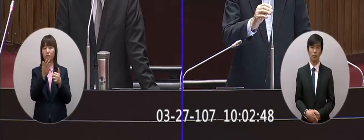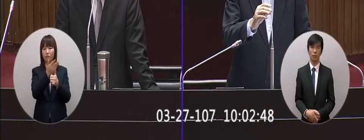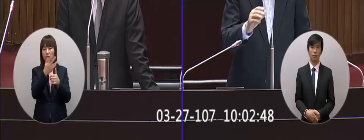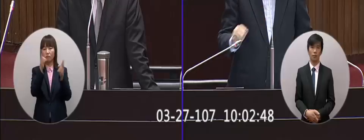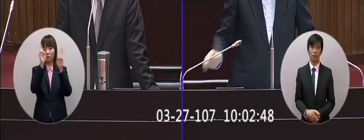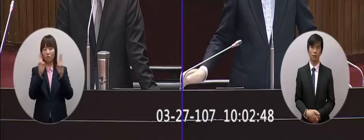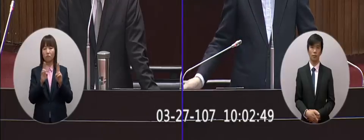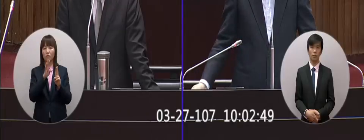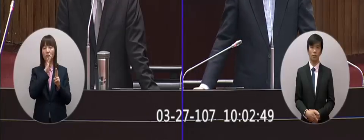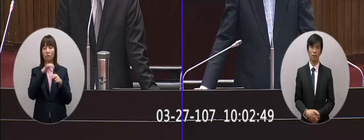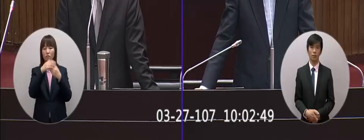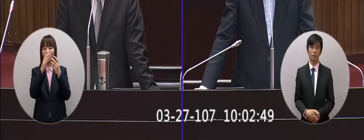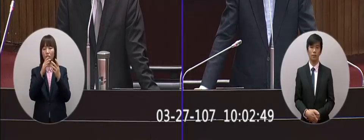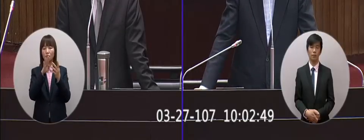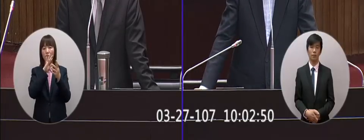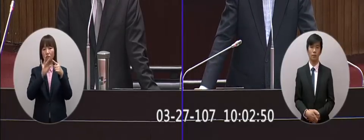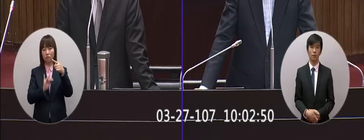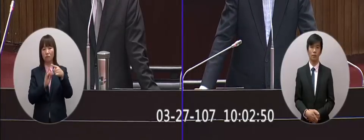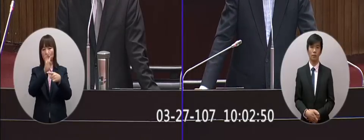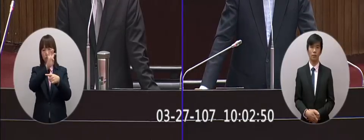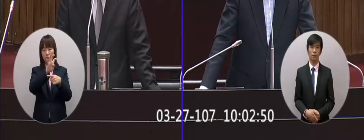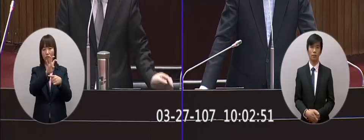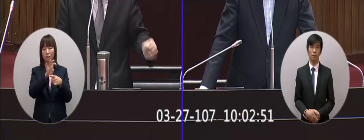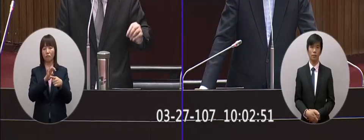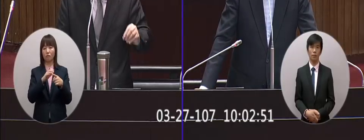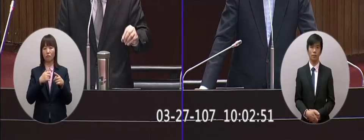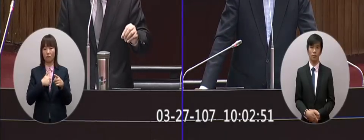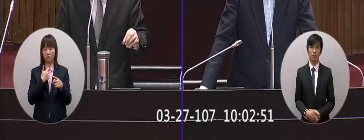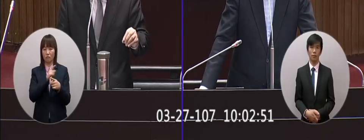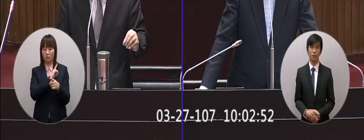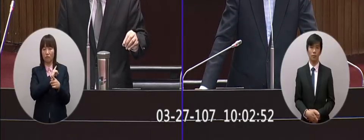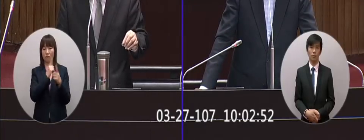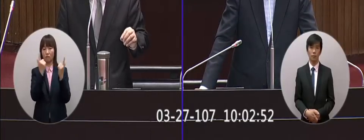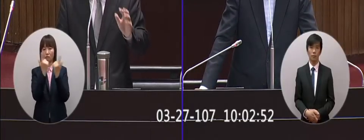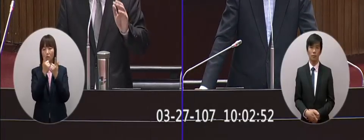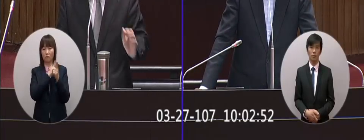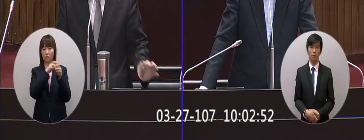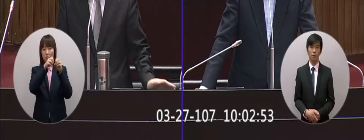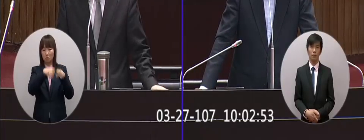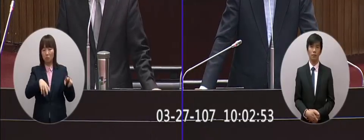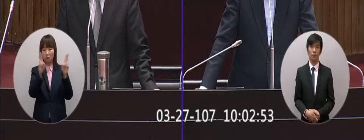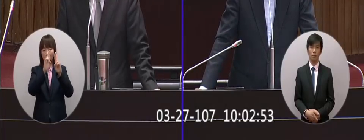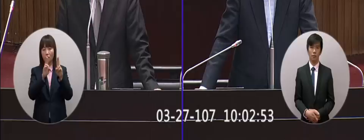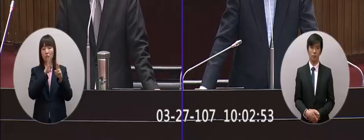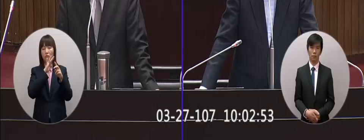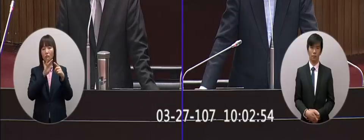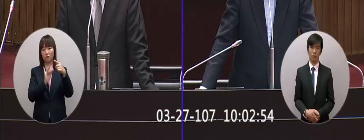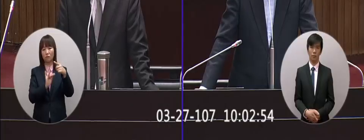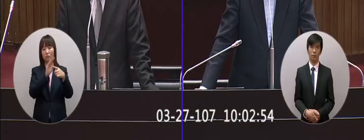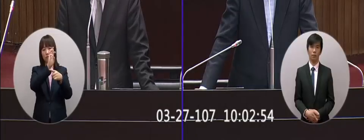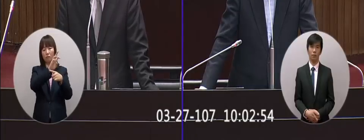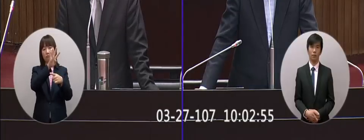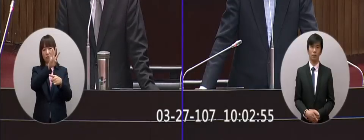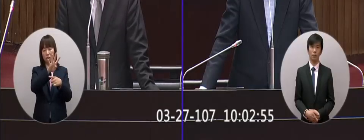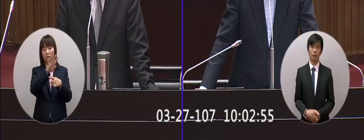的用电大概整个发电量的40%，可是本身北部的发电才占34%，有6%是从中